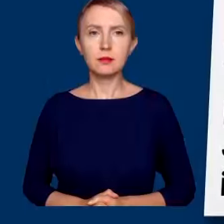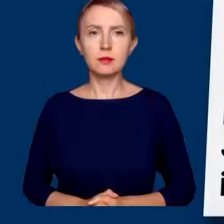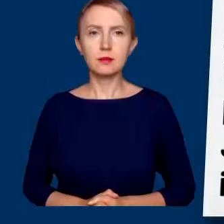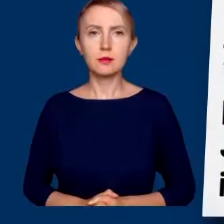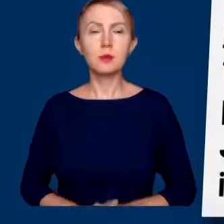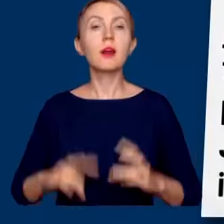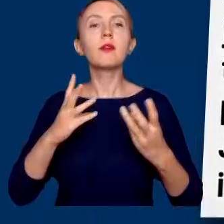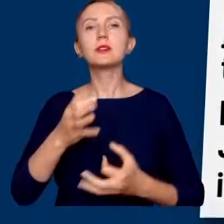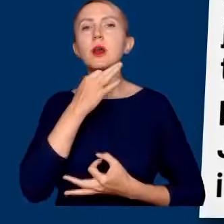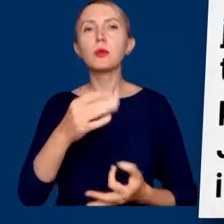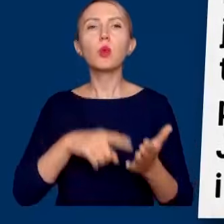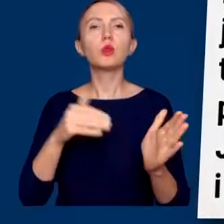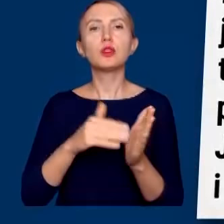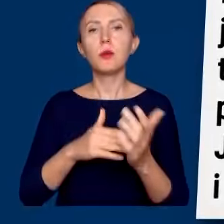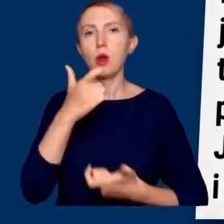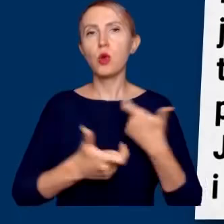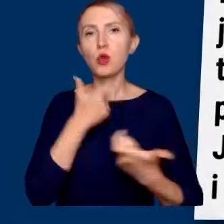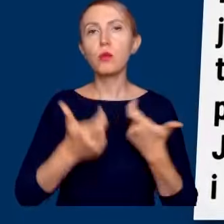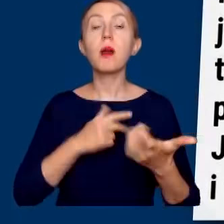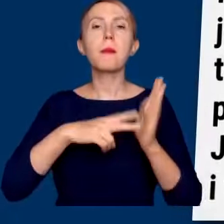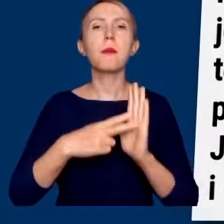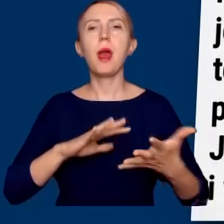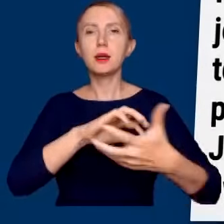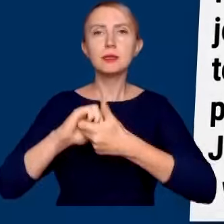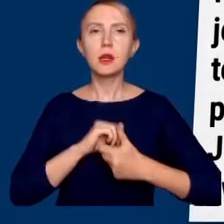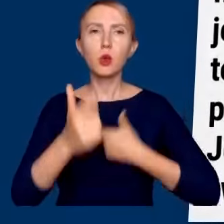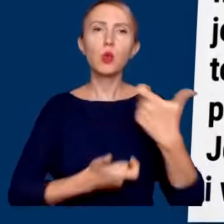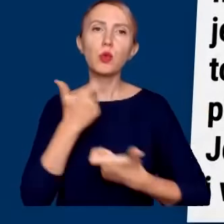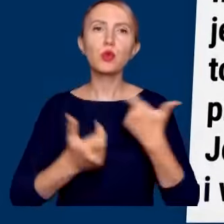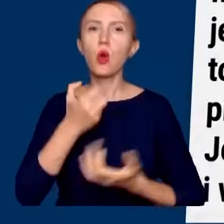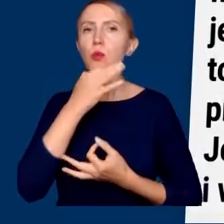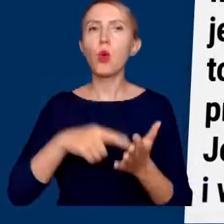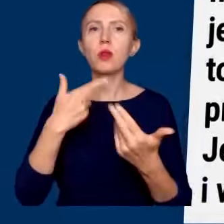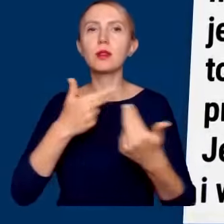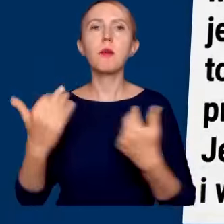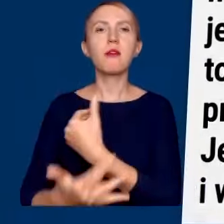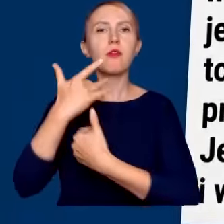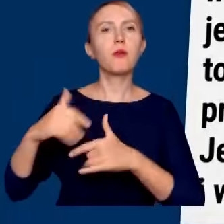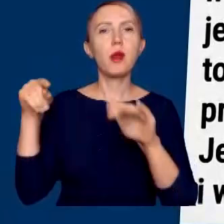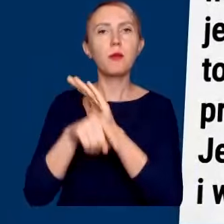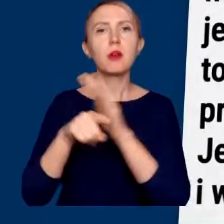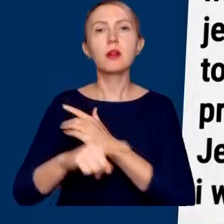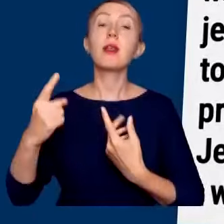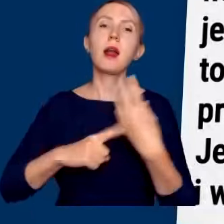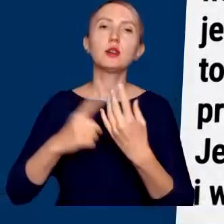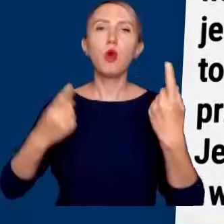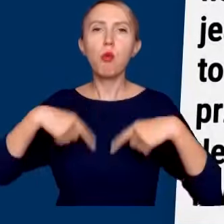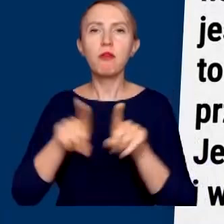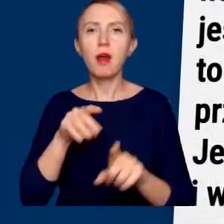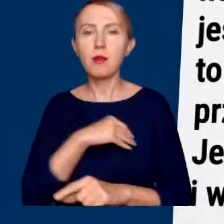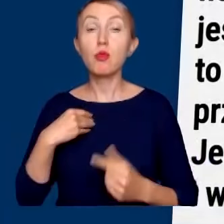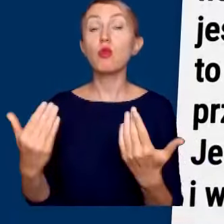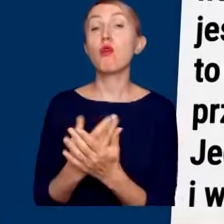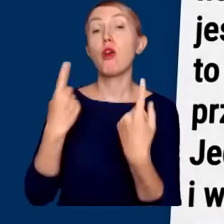Ważnym pytaniem, które należy poruszyć w strategii integracyjnej, jest pytanie o wpływ migrantów na demografię Polski. Choć napływ nowych osób